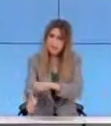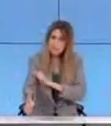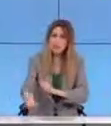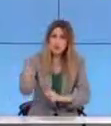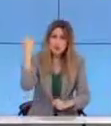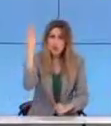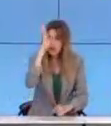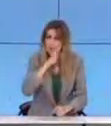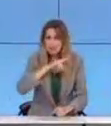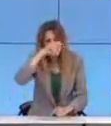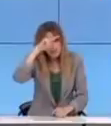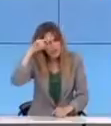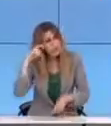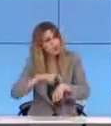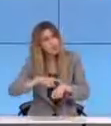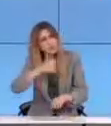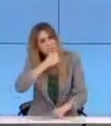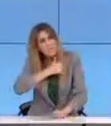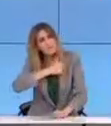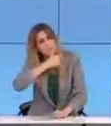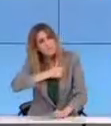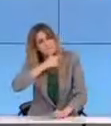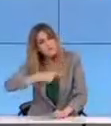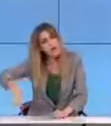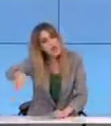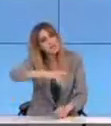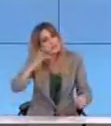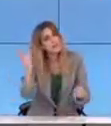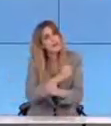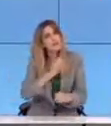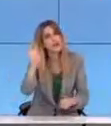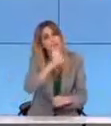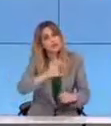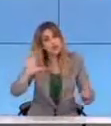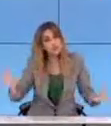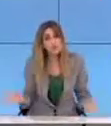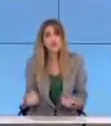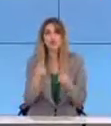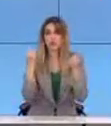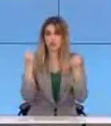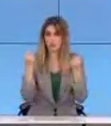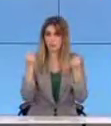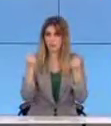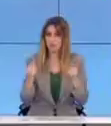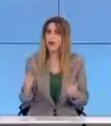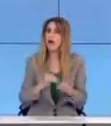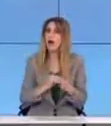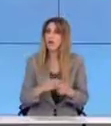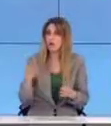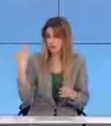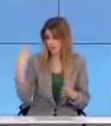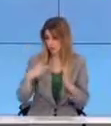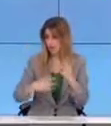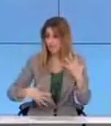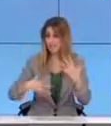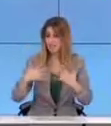κρίσης. Και ιδιαίτερα από το 2015 μέχρι και σήμερα, έχουμε μαζί καταφέρει